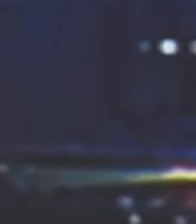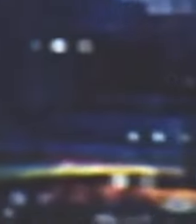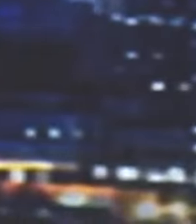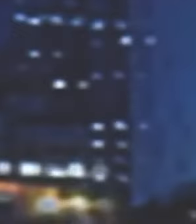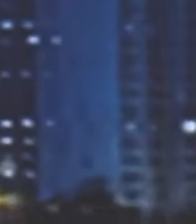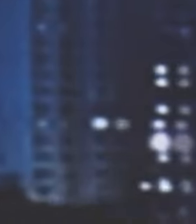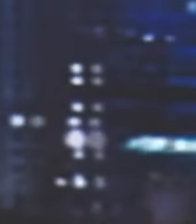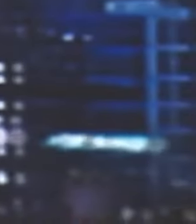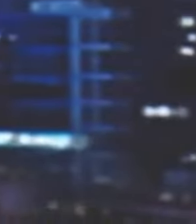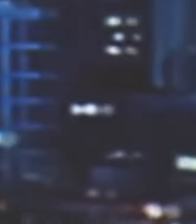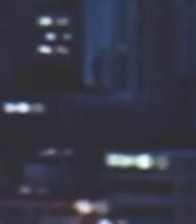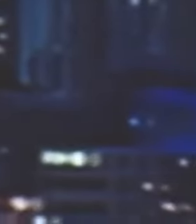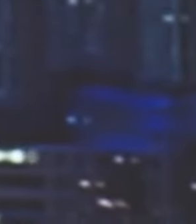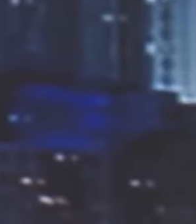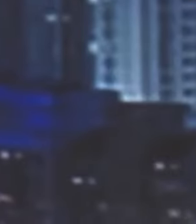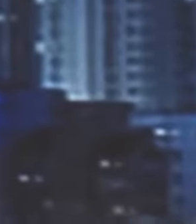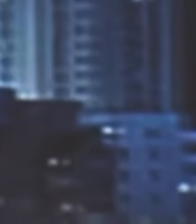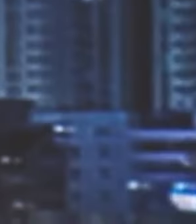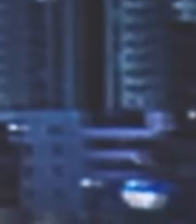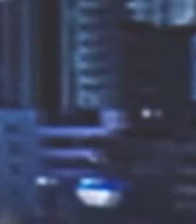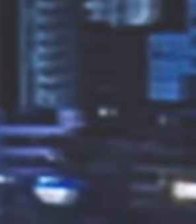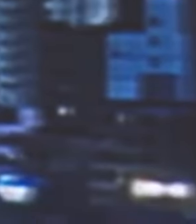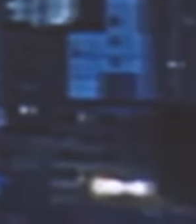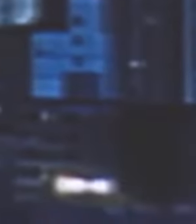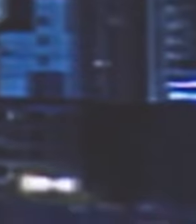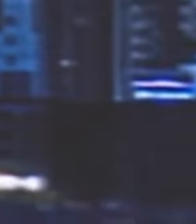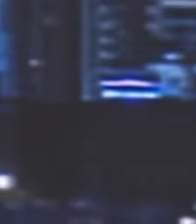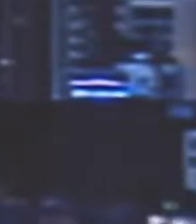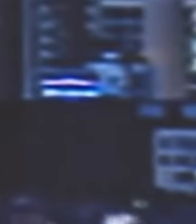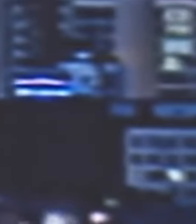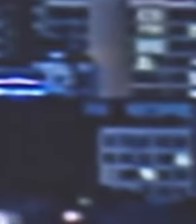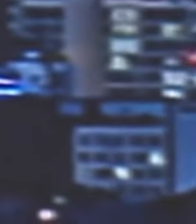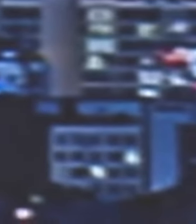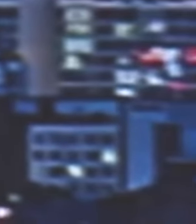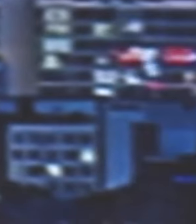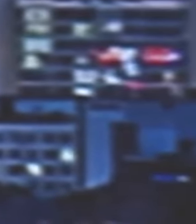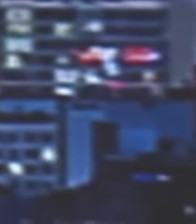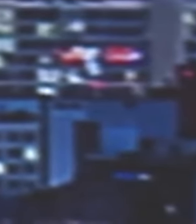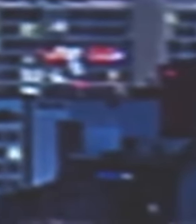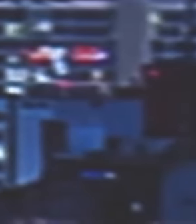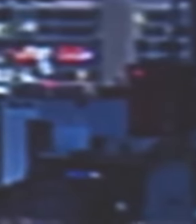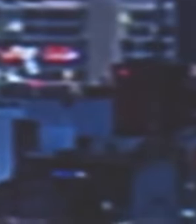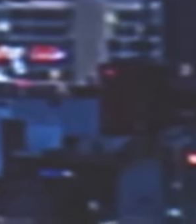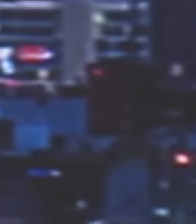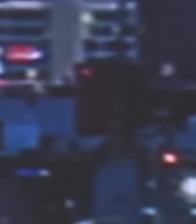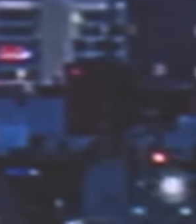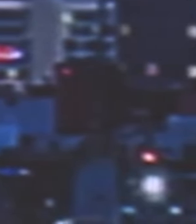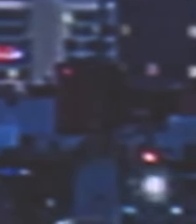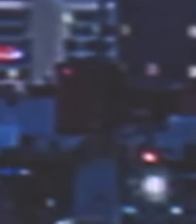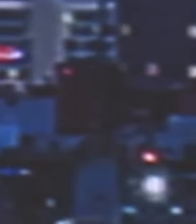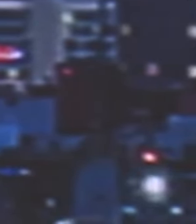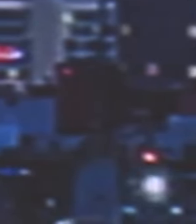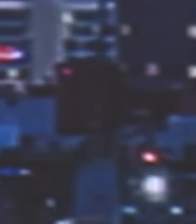뉴스를 시청해 주셔서 고맙습니다 저희는 저녁 6시 50분 뉴스룸에서 뵙겠습니다